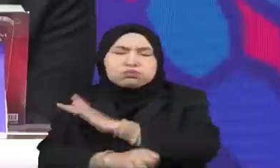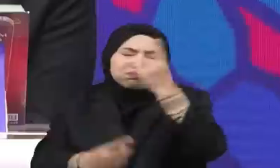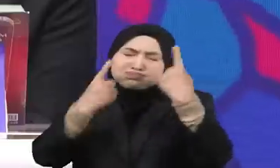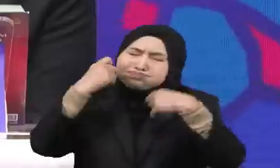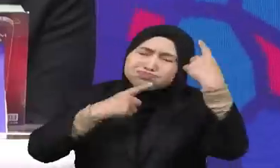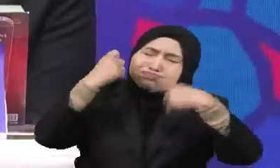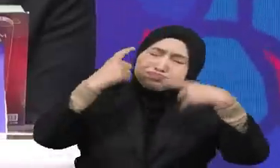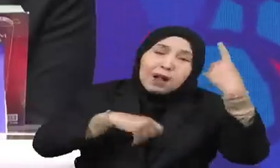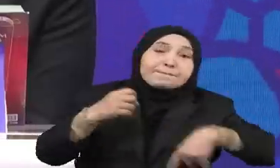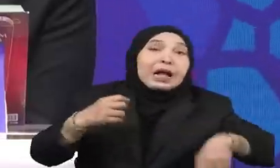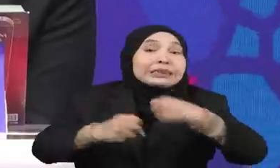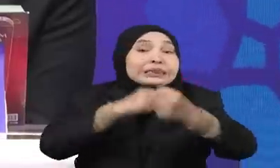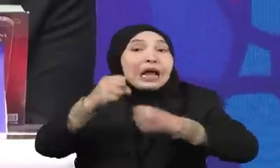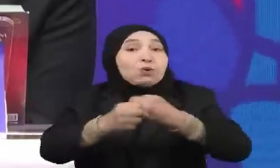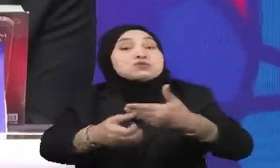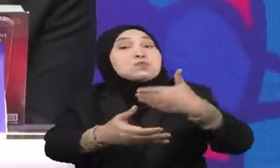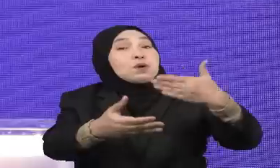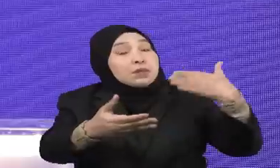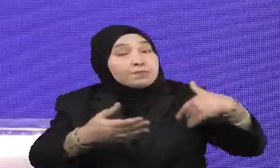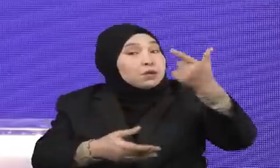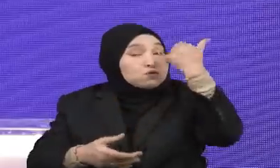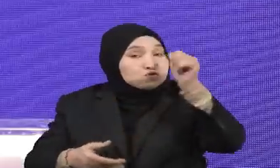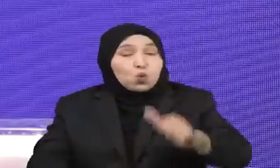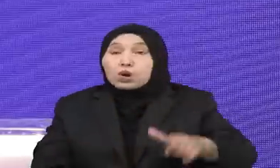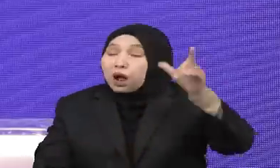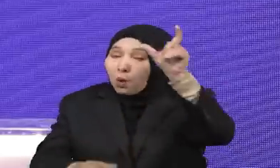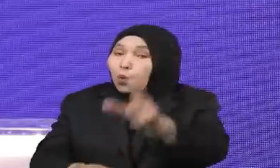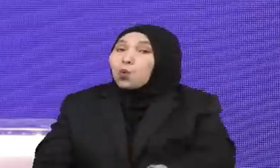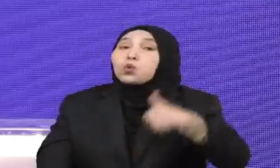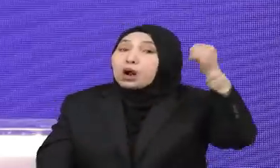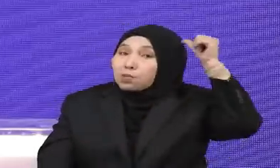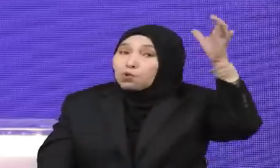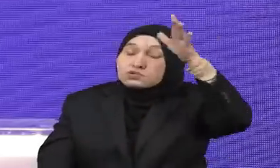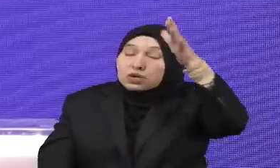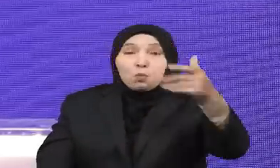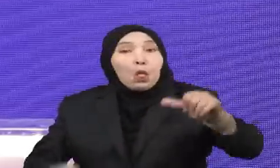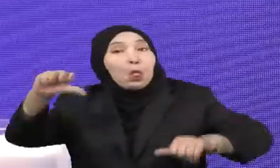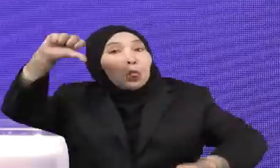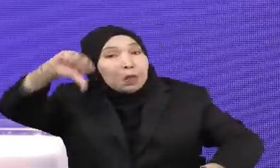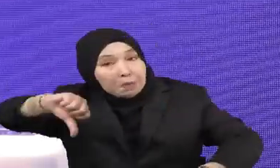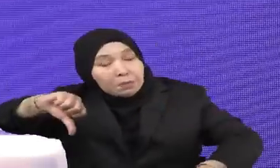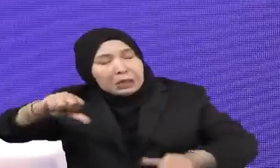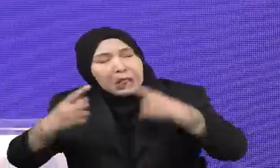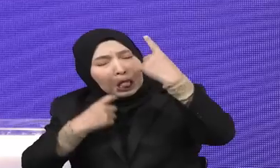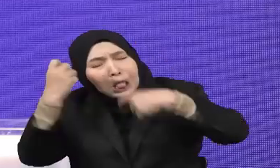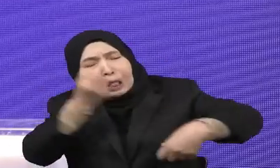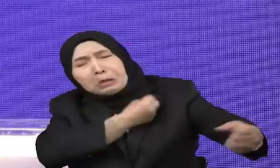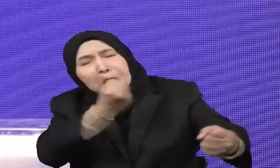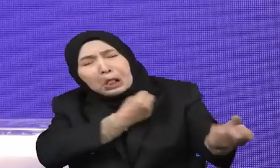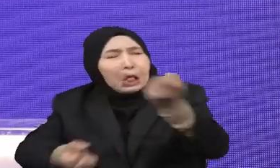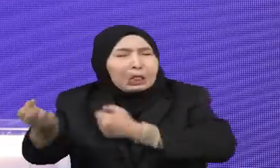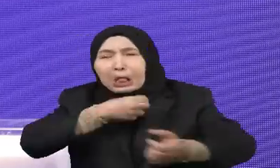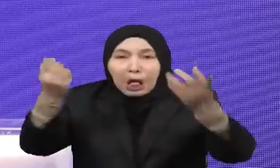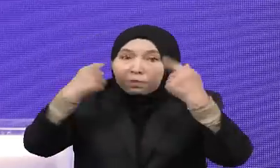kalau tahun yang sebelumnya itu Mekkah karena orang-orang musyri Apakah itu kalah mereka merata menangis amat sedih